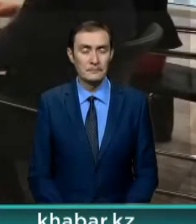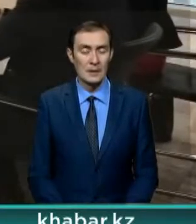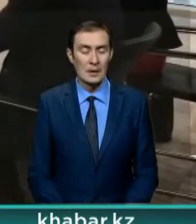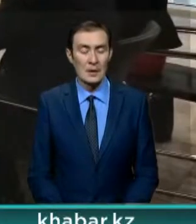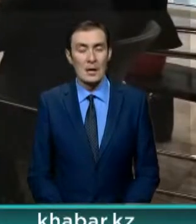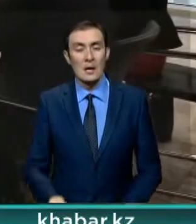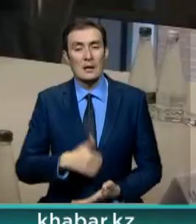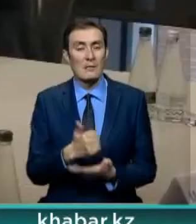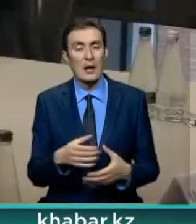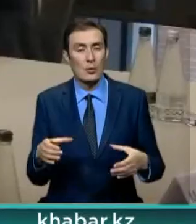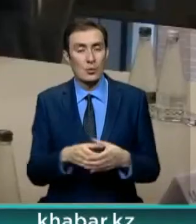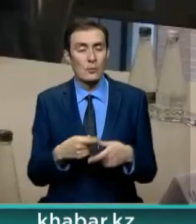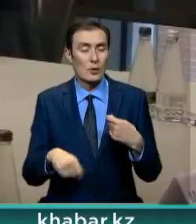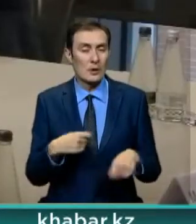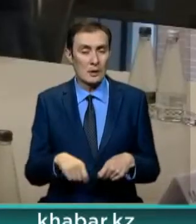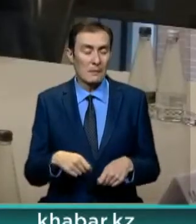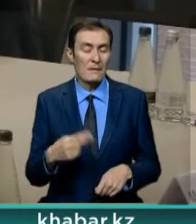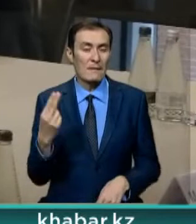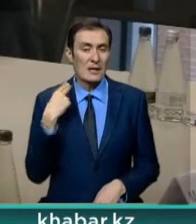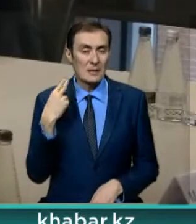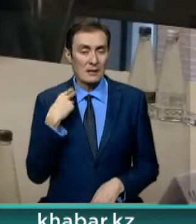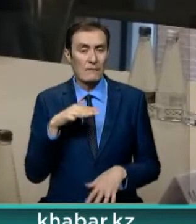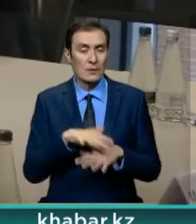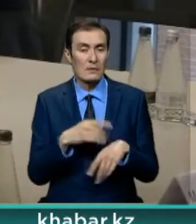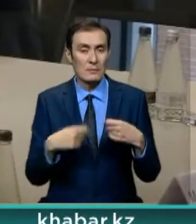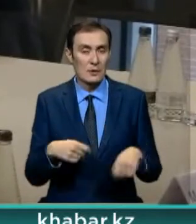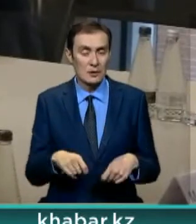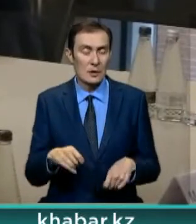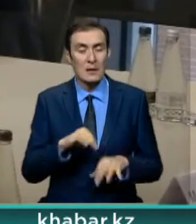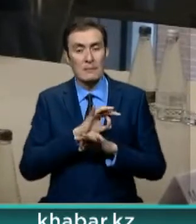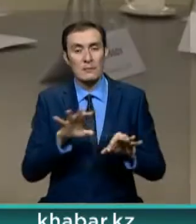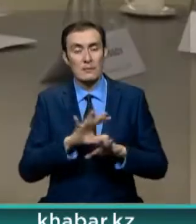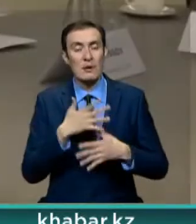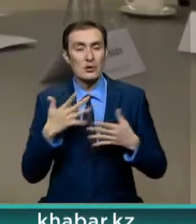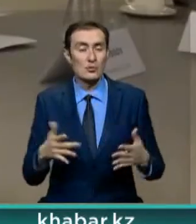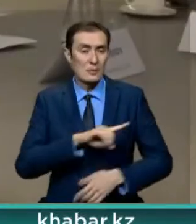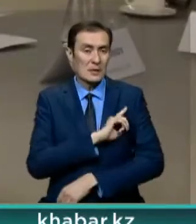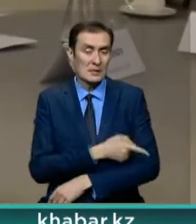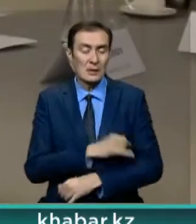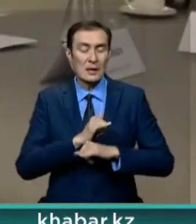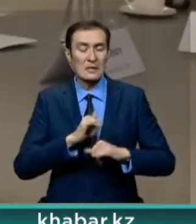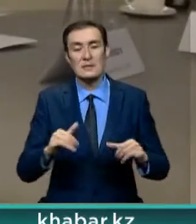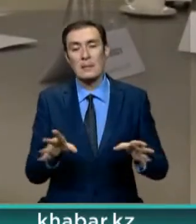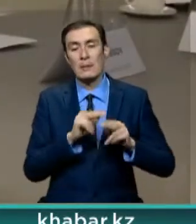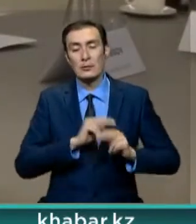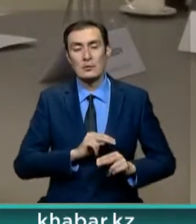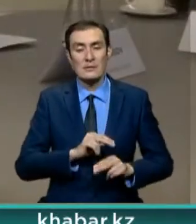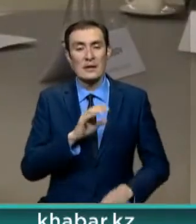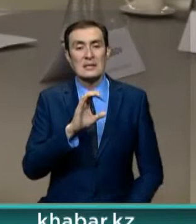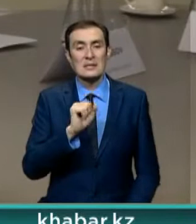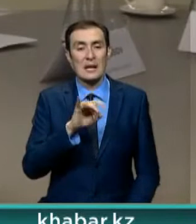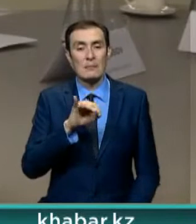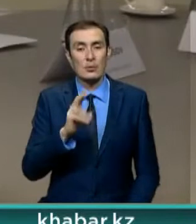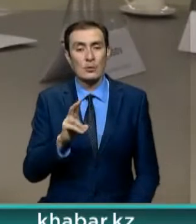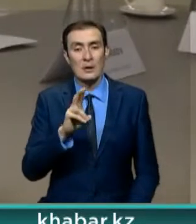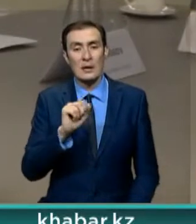Глава группы по рынкам капитала Лондонской фондовой биржи Мюррей Роос подчеркнул широкий потенциал для развития партнерства с Самрук Казына.